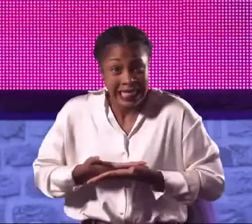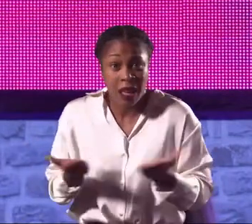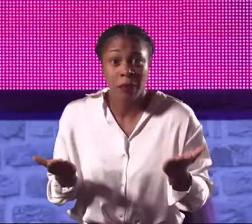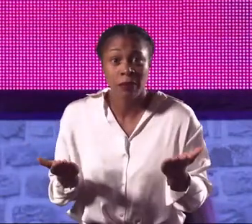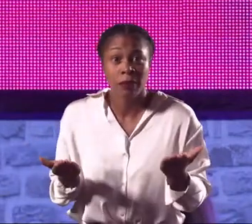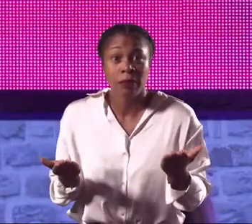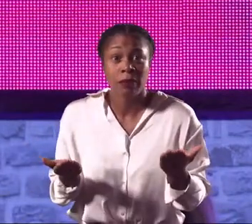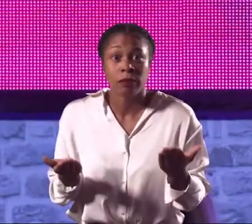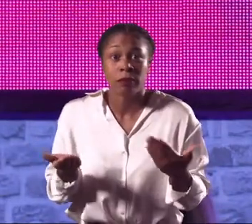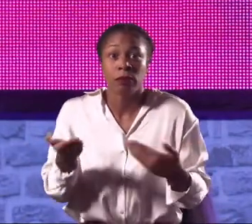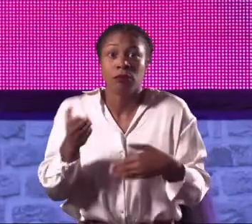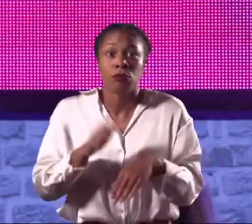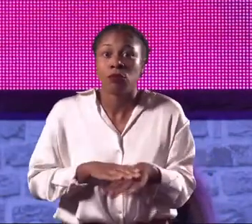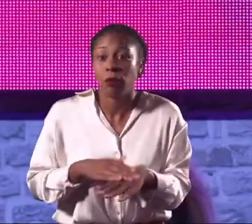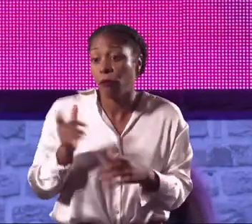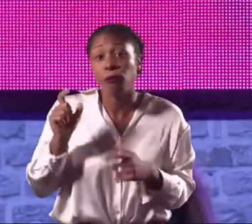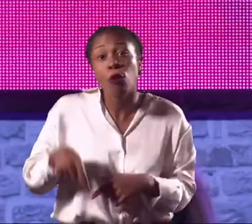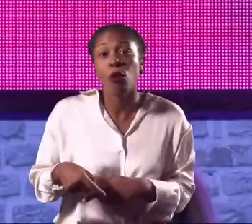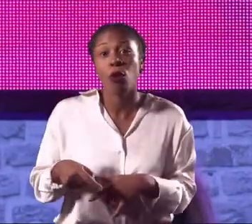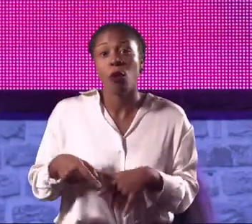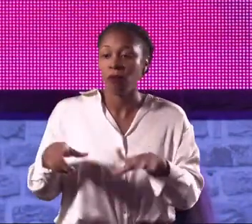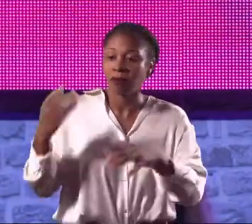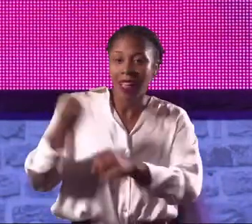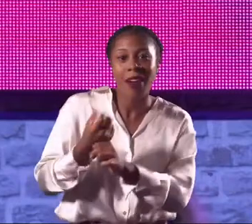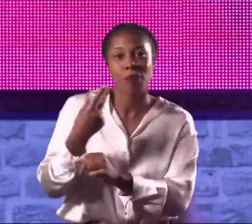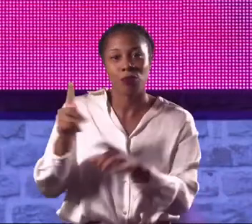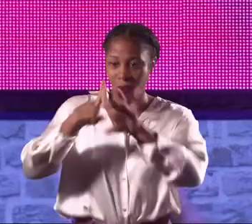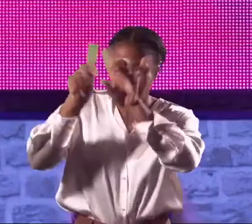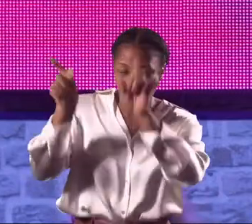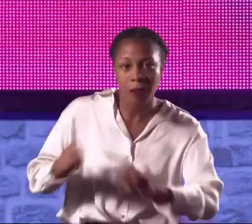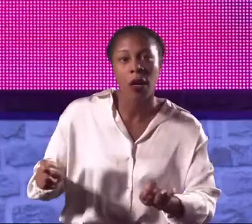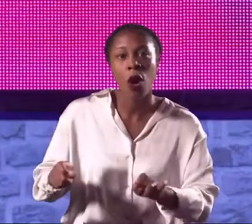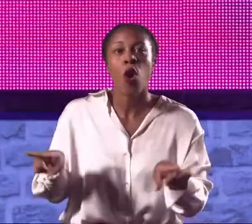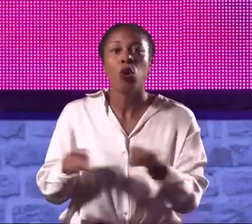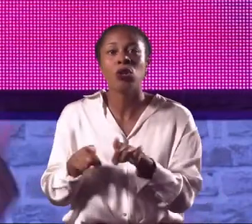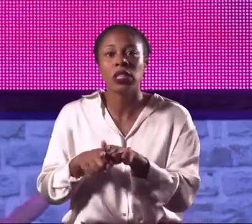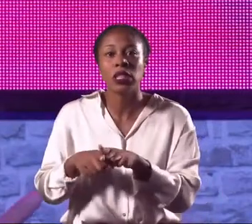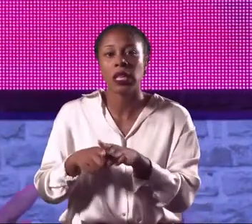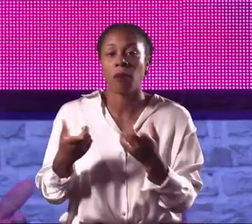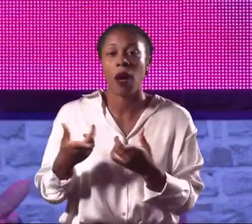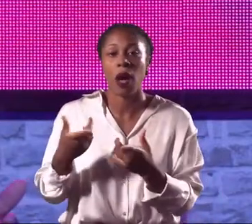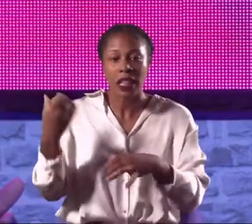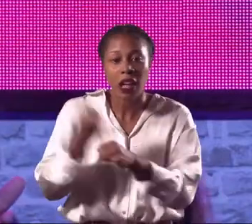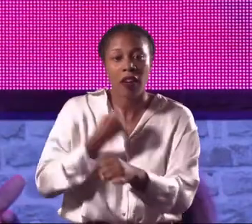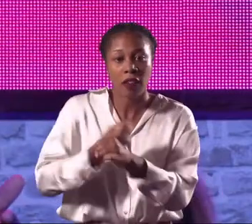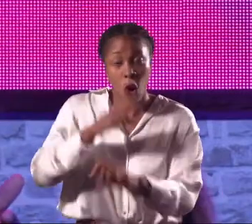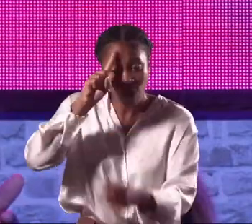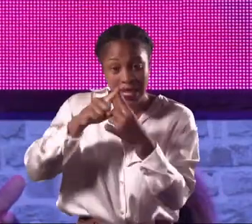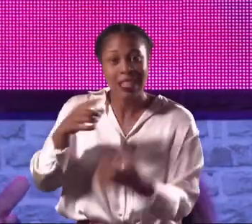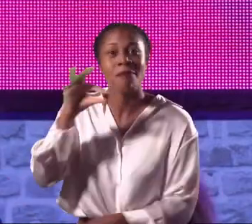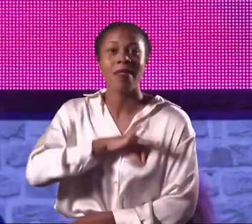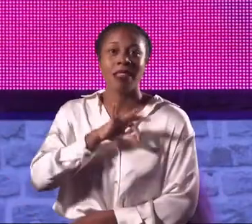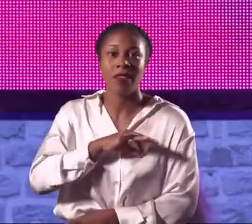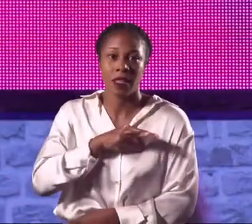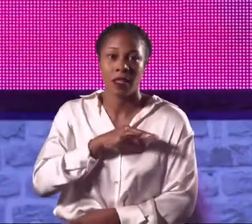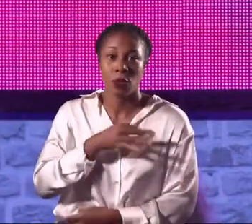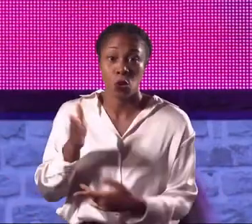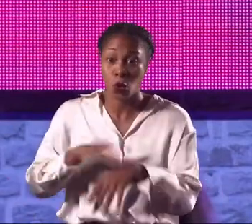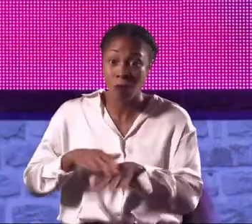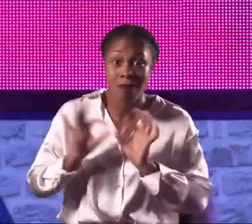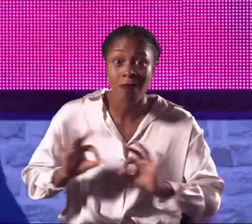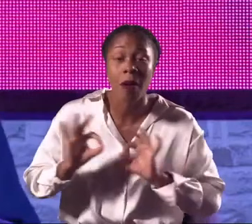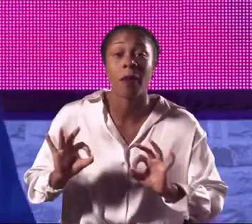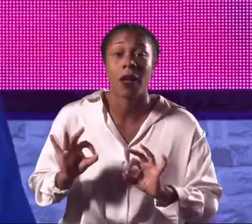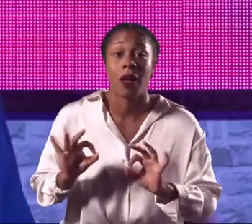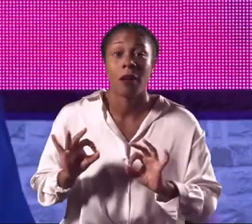être reconnaissant par rapport à leur emploi et ne pas travailler à perte, même ça, ça ne leur aurait pas permis. Et on l'a vu encore cet après-midi. La réponse qu'il leur est